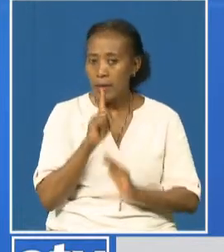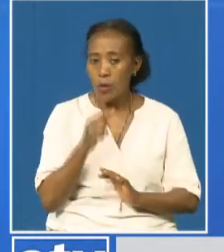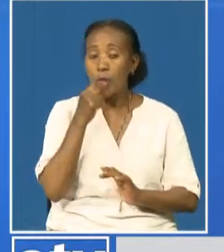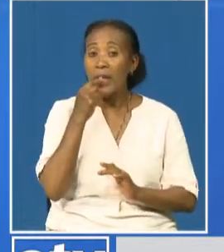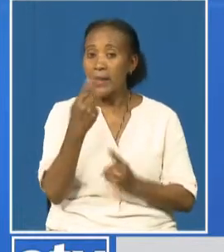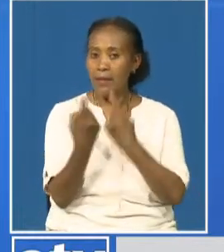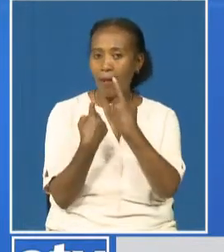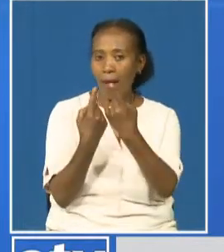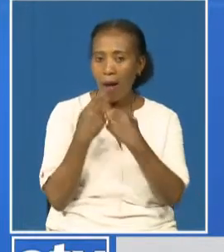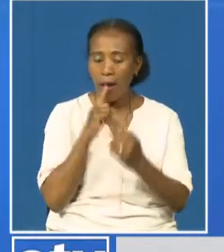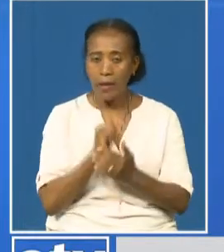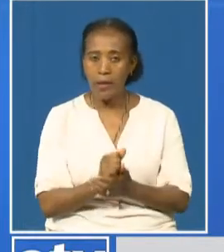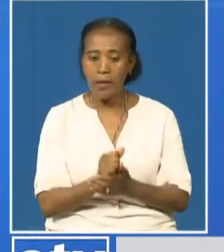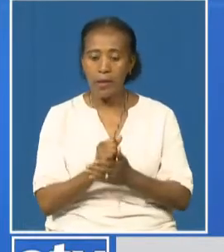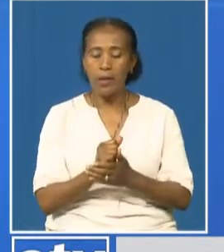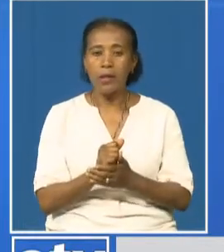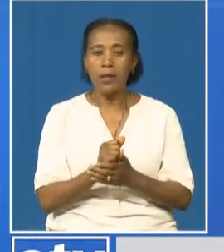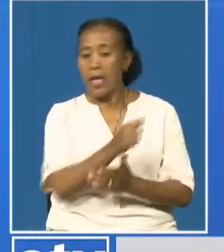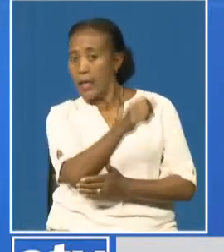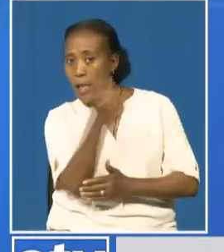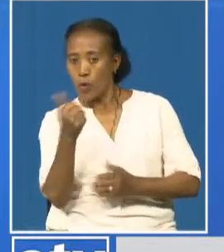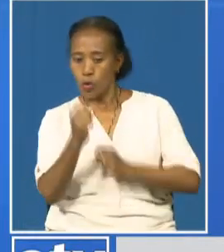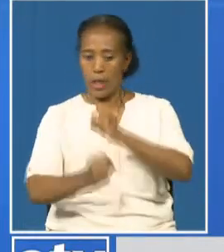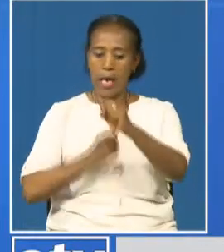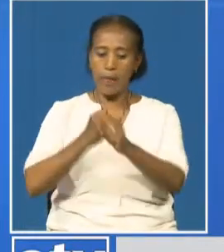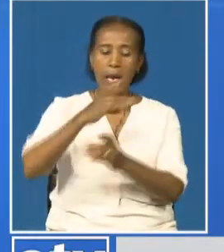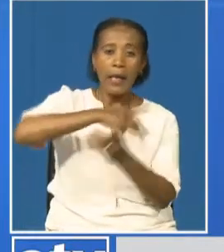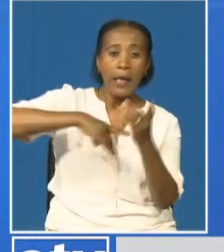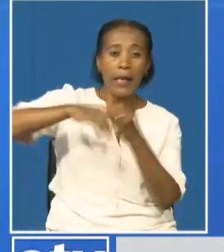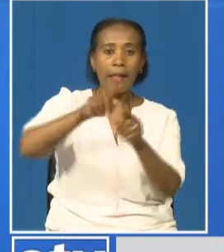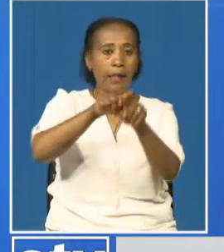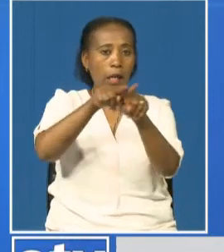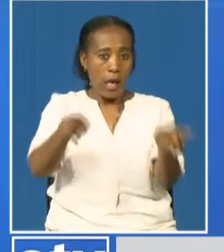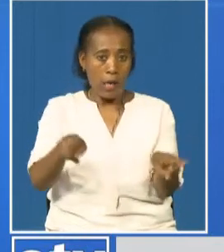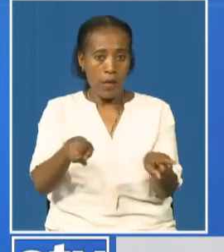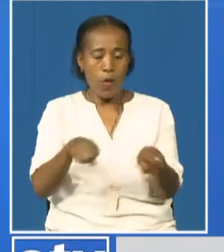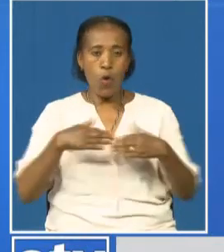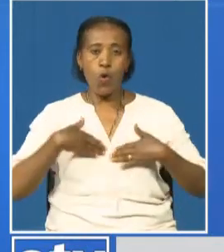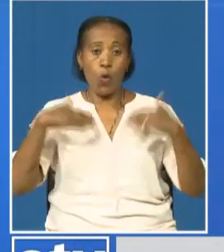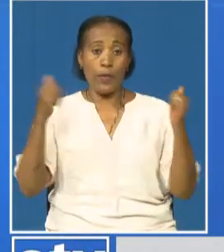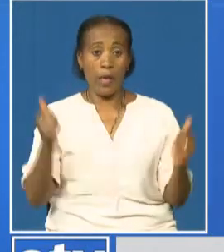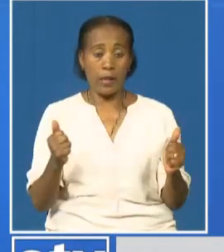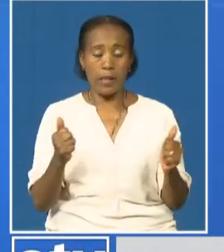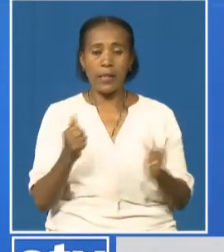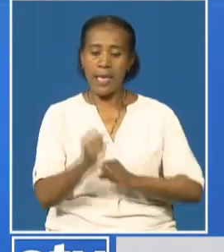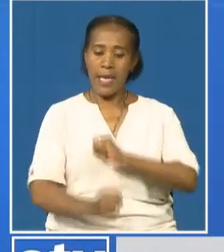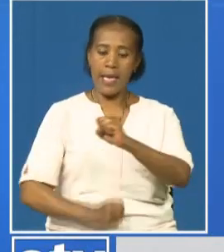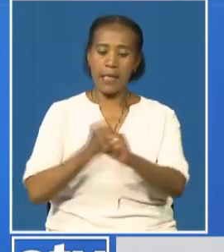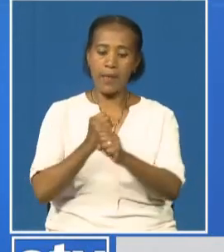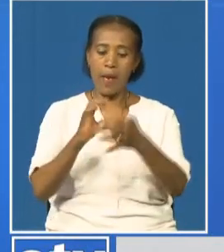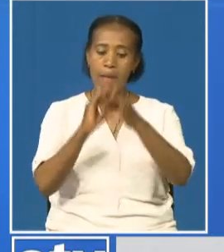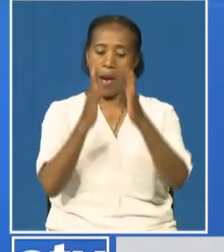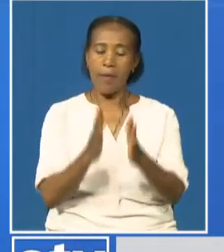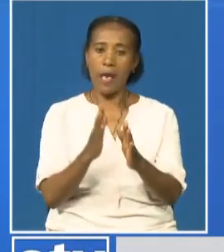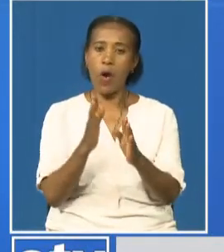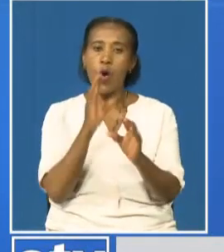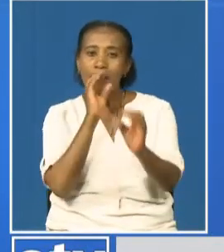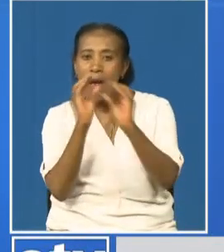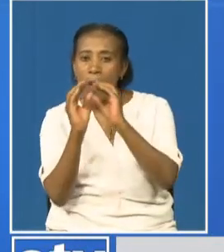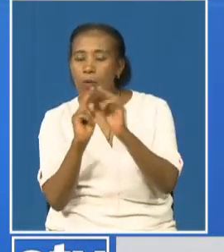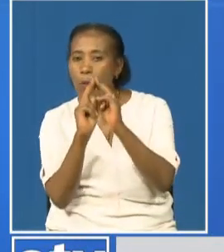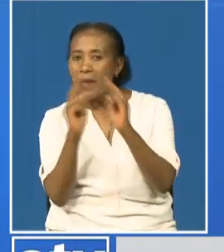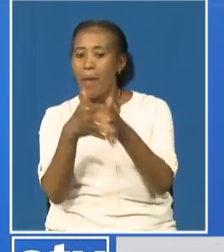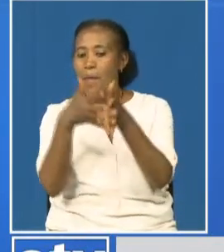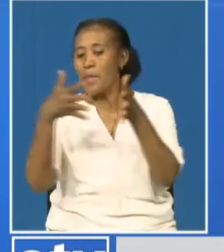ላይ ስንነጋገር ከሌሎች እድሜ ክልሎች የሚለየው የወጣትነት እድሜ ማህበራዊ ተግባቦቱ